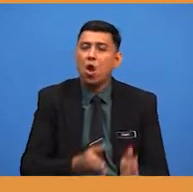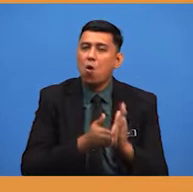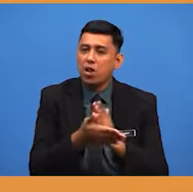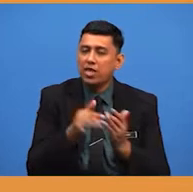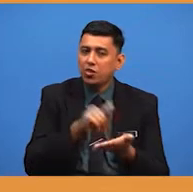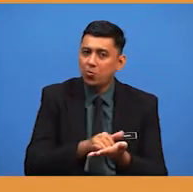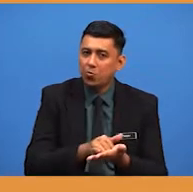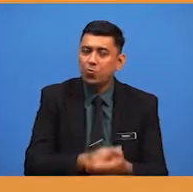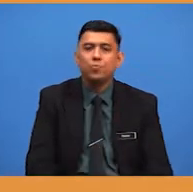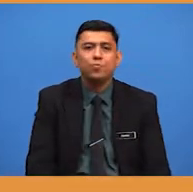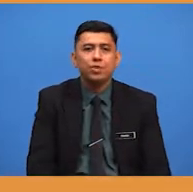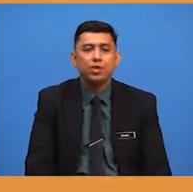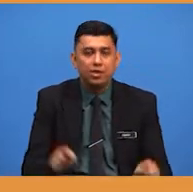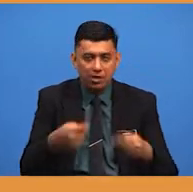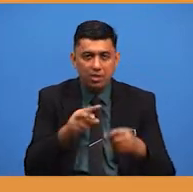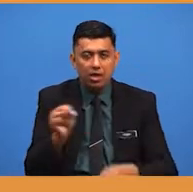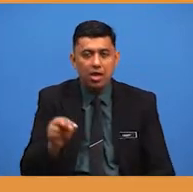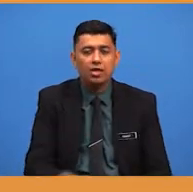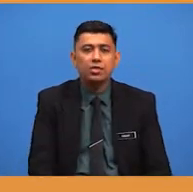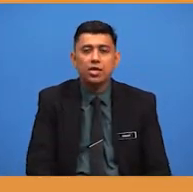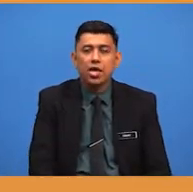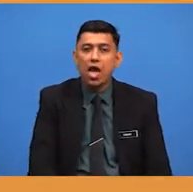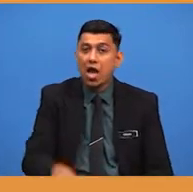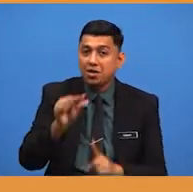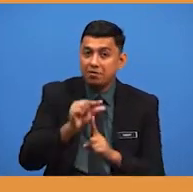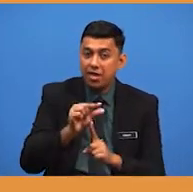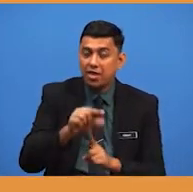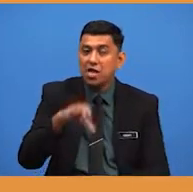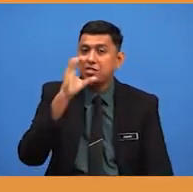itu, tindakannya grade ialah C.